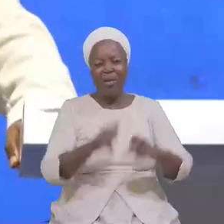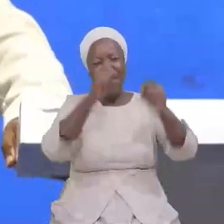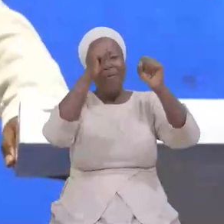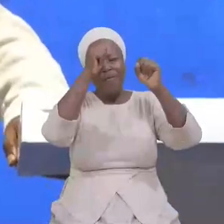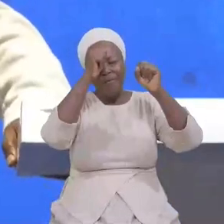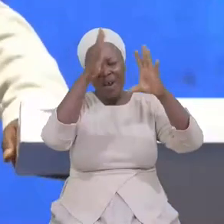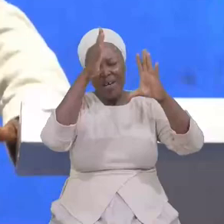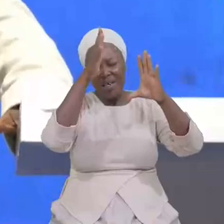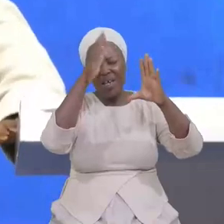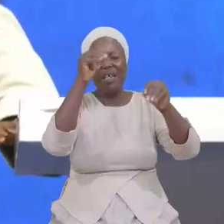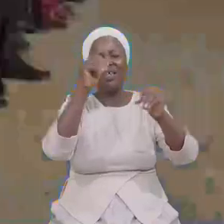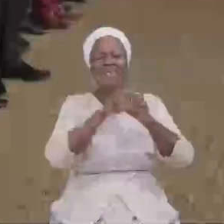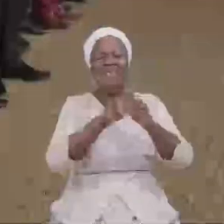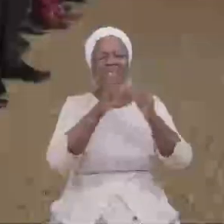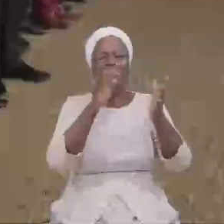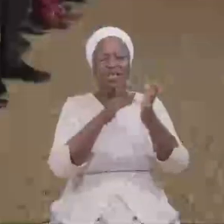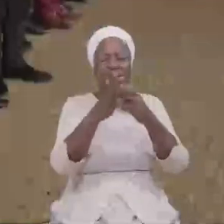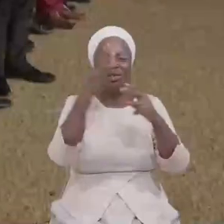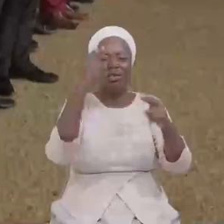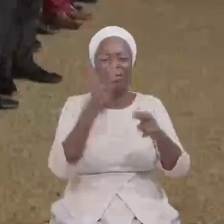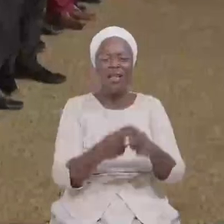Père, au nom de Jésus,